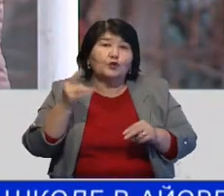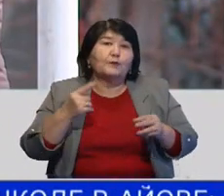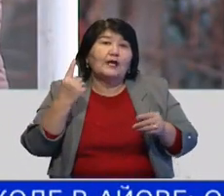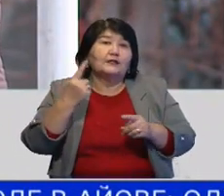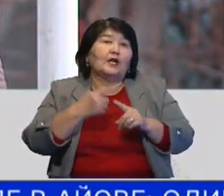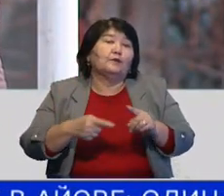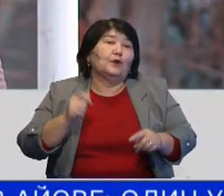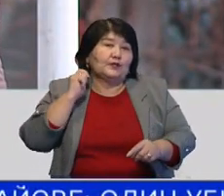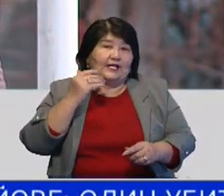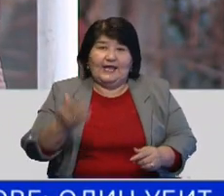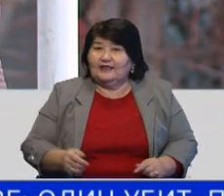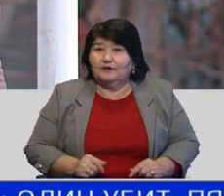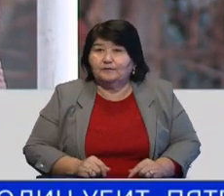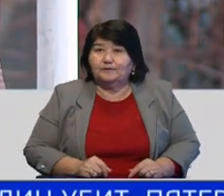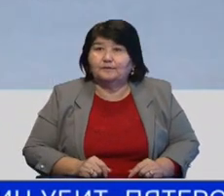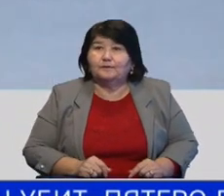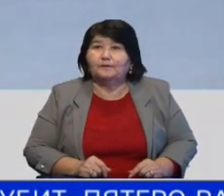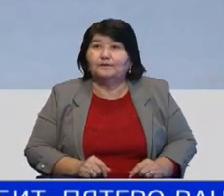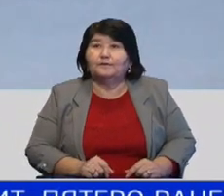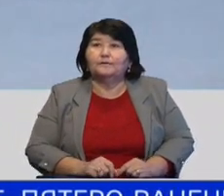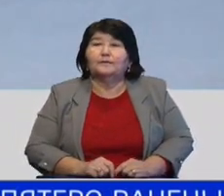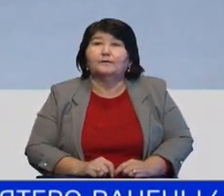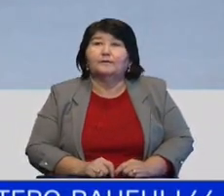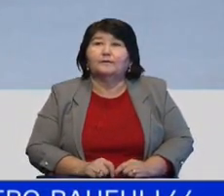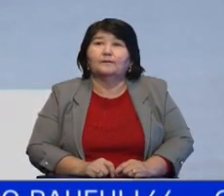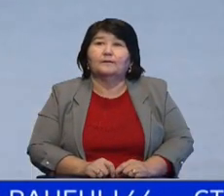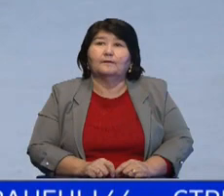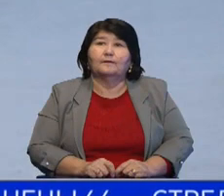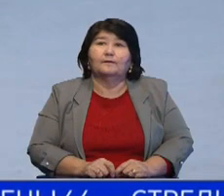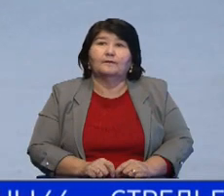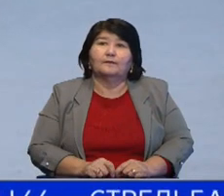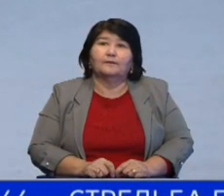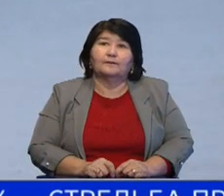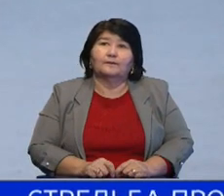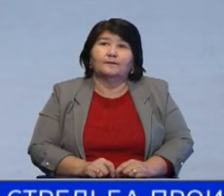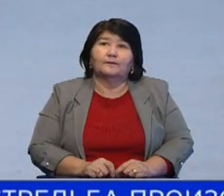полутора лет Санжар манр телеканал рда